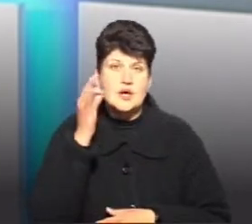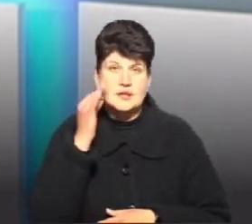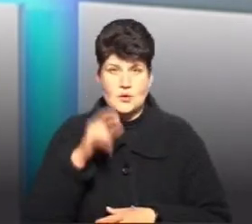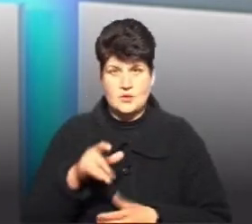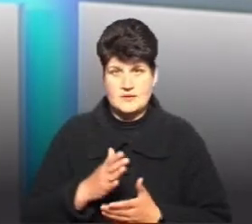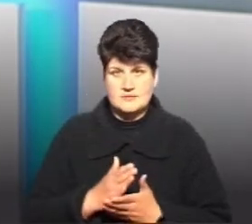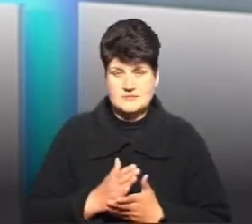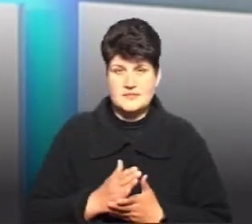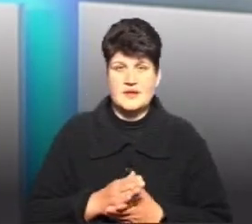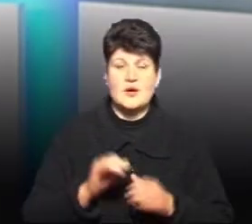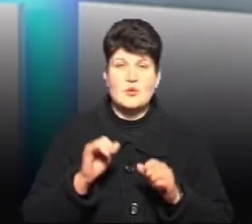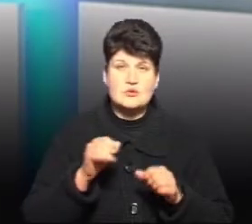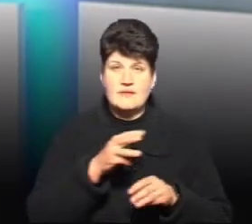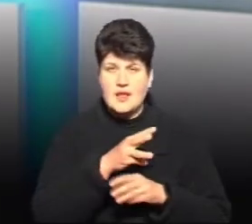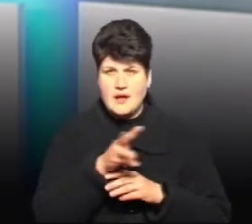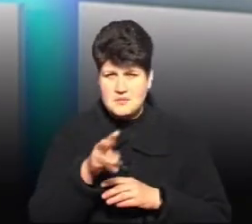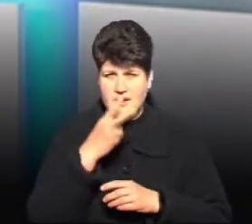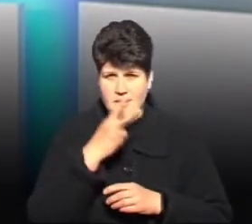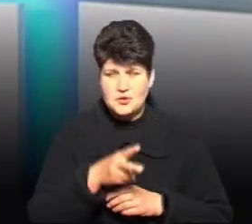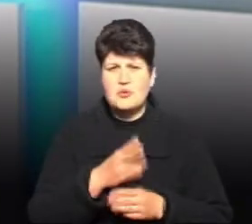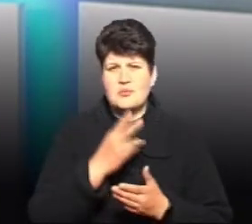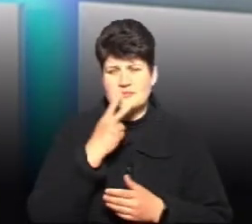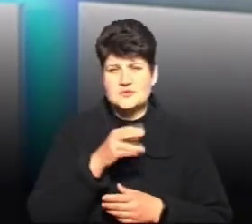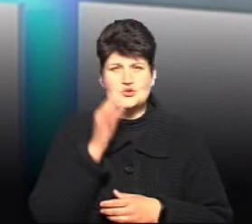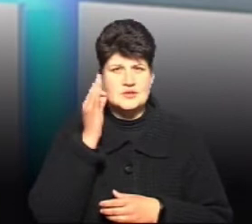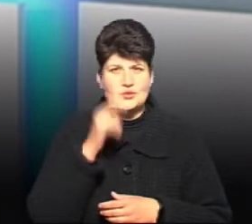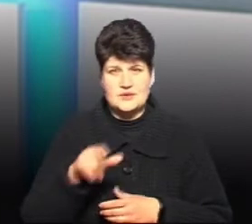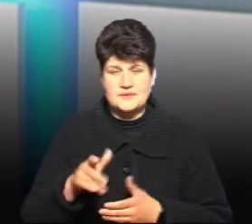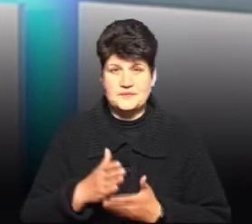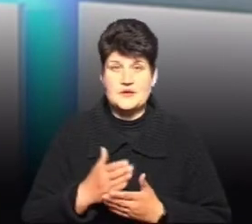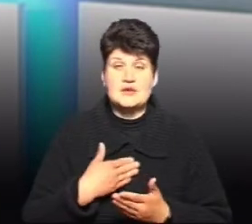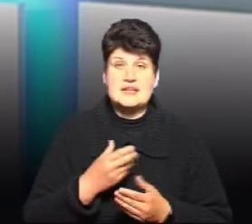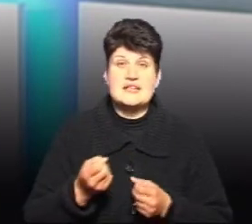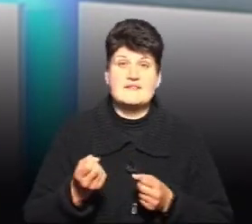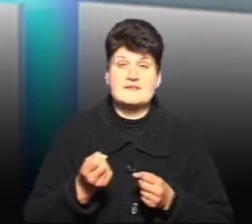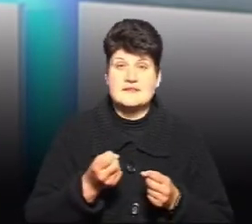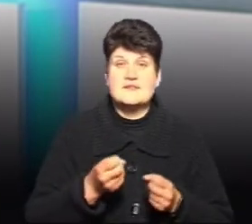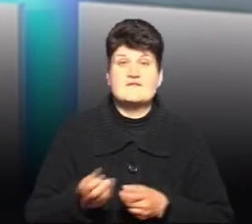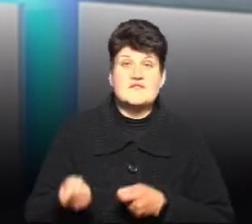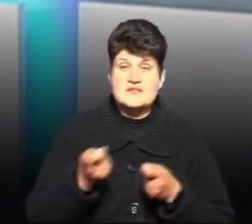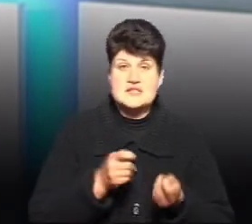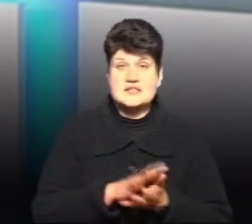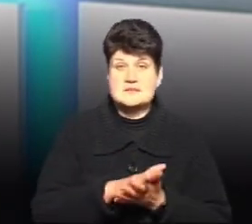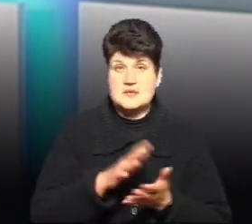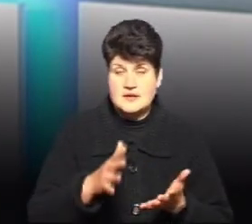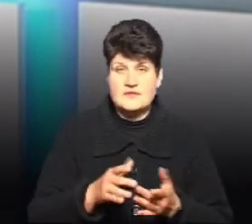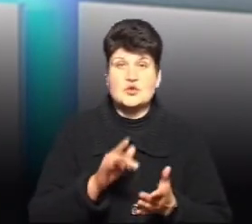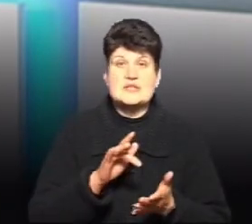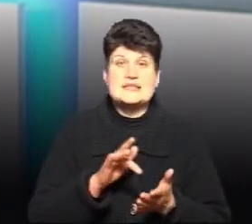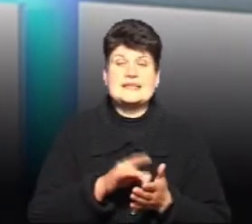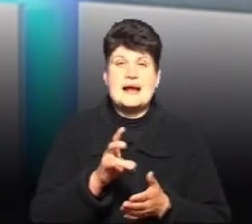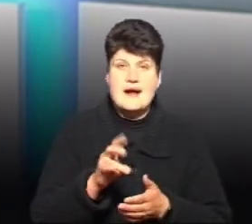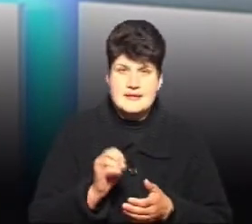може, в камеру гляну, але дуже багато хитрих людей буває. Якщо в нас є вивезення твердих побутових відходів, якщо воно вже централізоване, якщо воно забезпечене